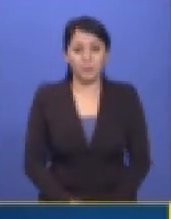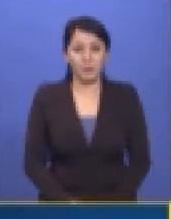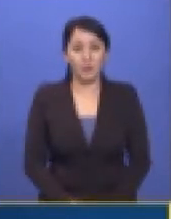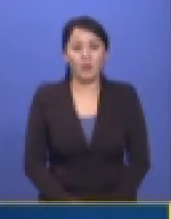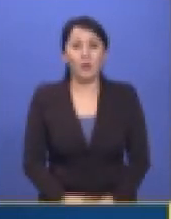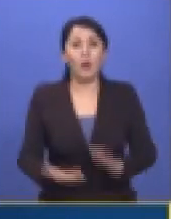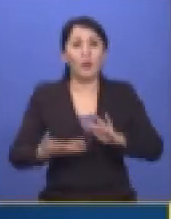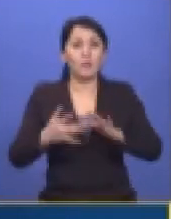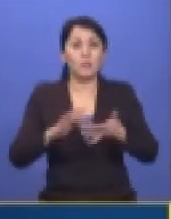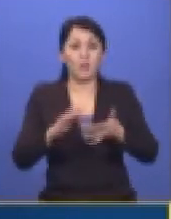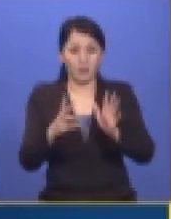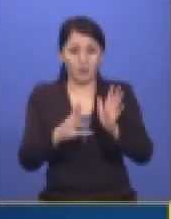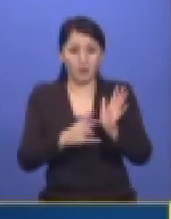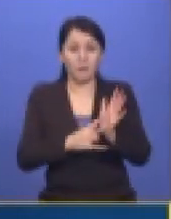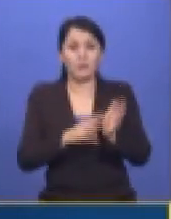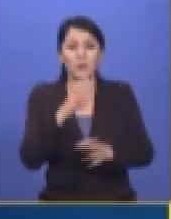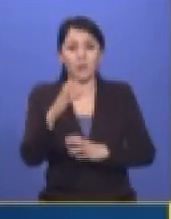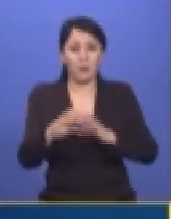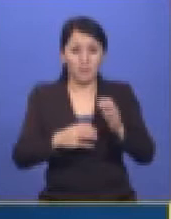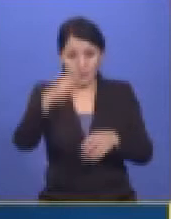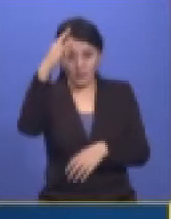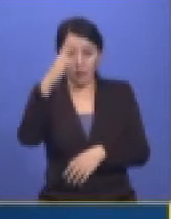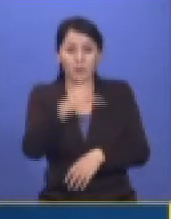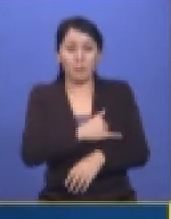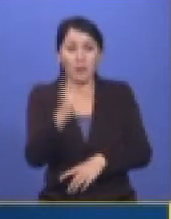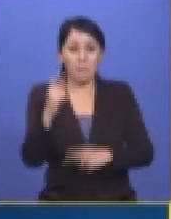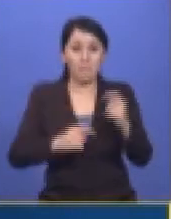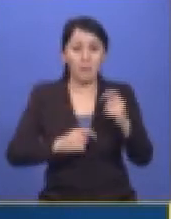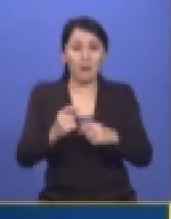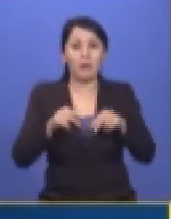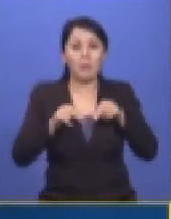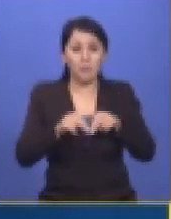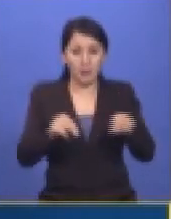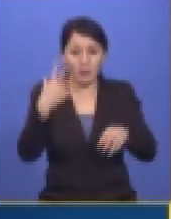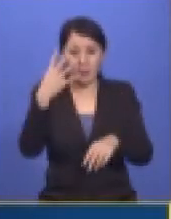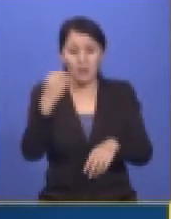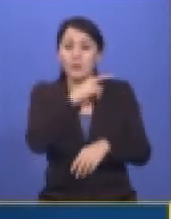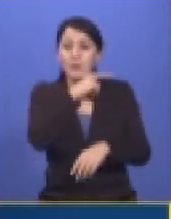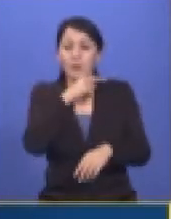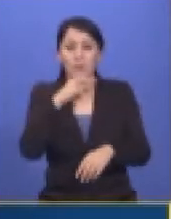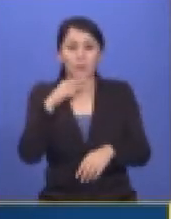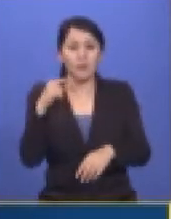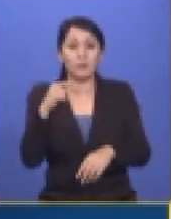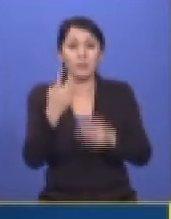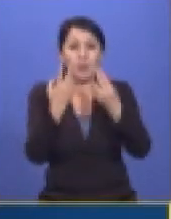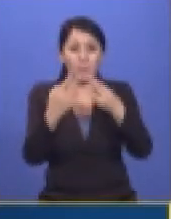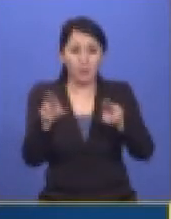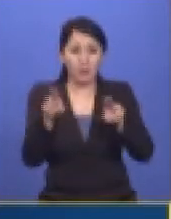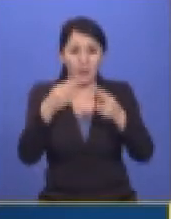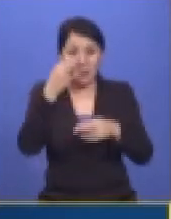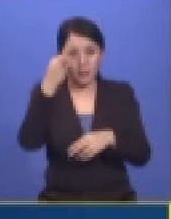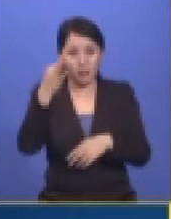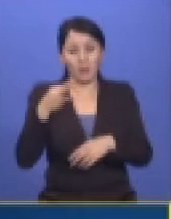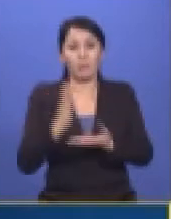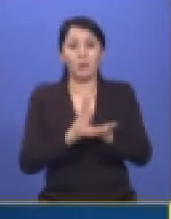Бізде онлайн форматта 8-ші халықаралық қазақ мәдениеті фестивалі өтті. Оған Петропавл, Алматы, Ресей Федерациясының әншілері мен Германиядан